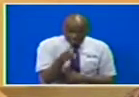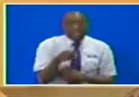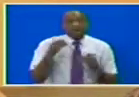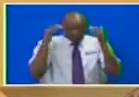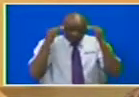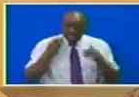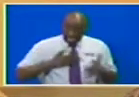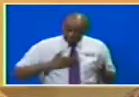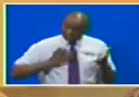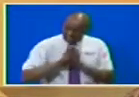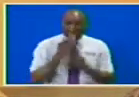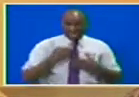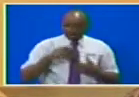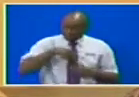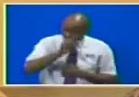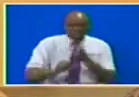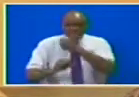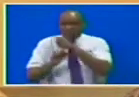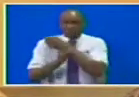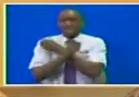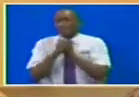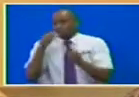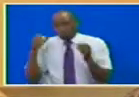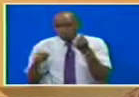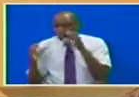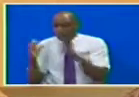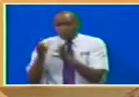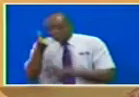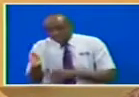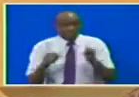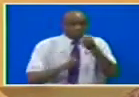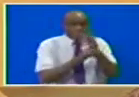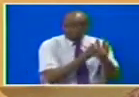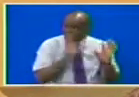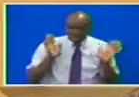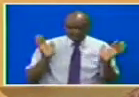haki na itaendelea kuwa msimamo usiopendelea mrengo wote wa siasa.